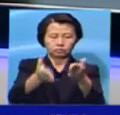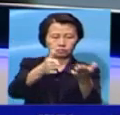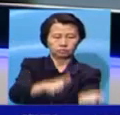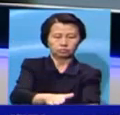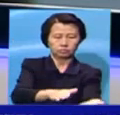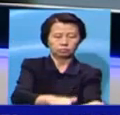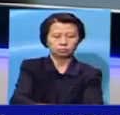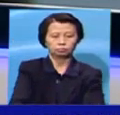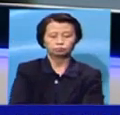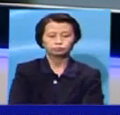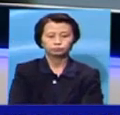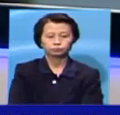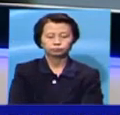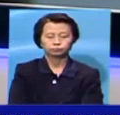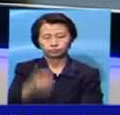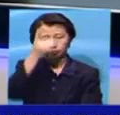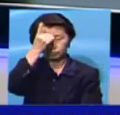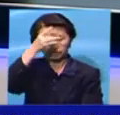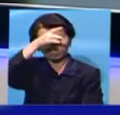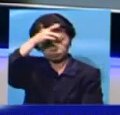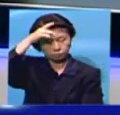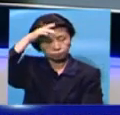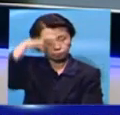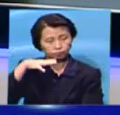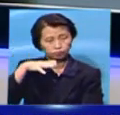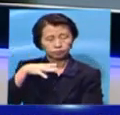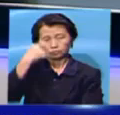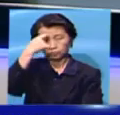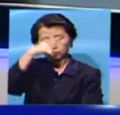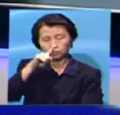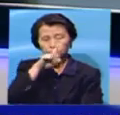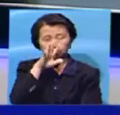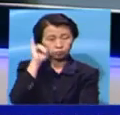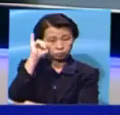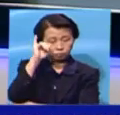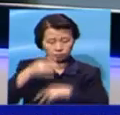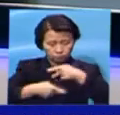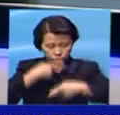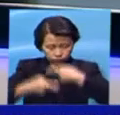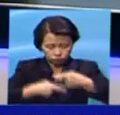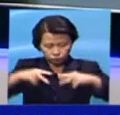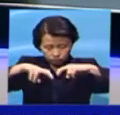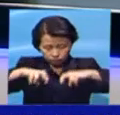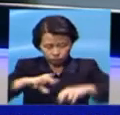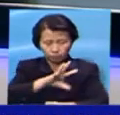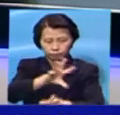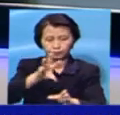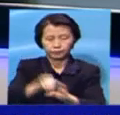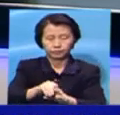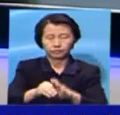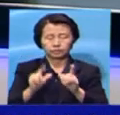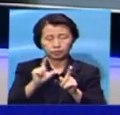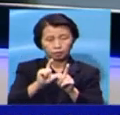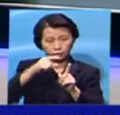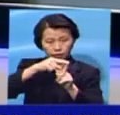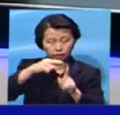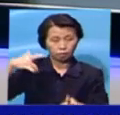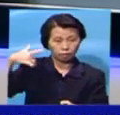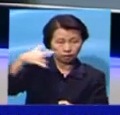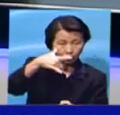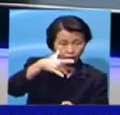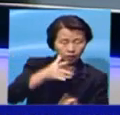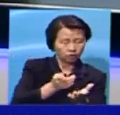pegawai tudm menurut Datuk Seri hishamuddin Tun Husin ia bagi menjamin proses siasatan meliputi aspek teknikal pesawat